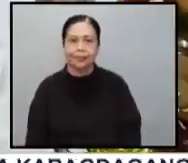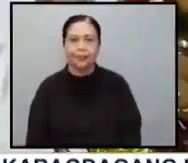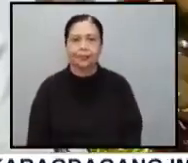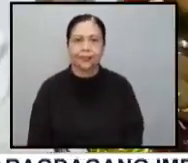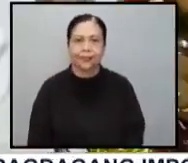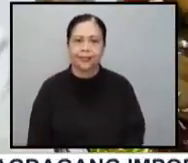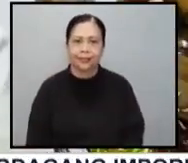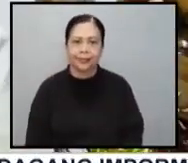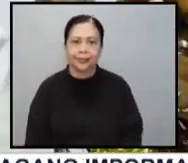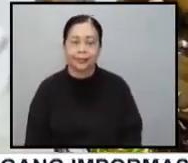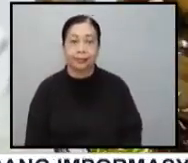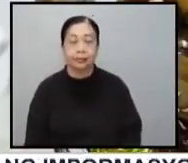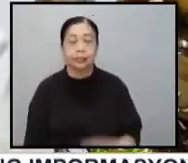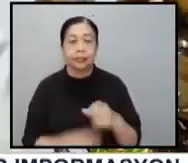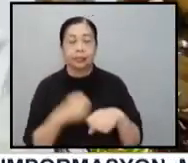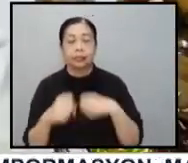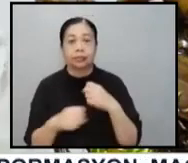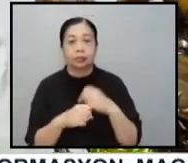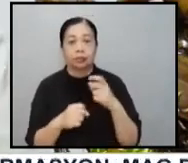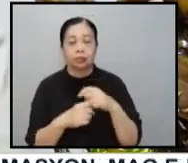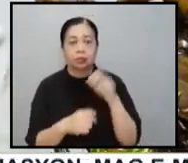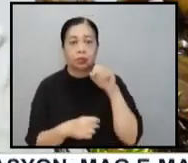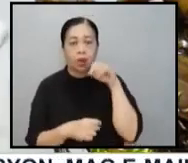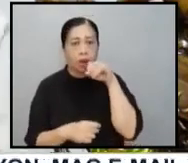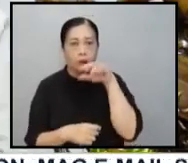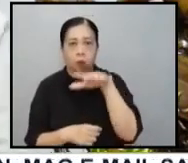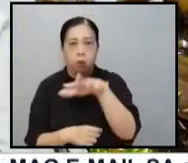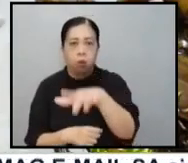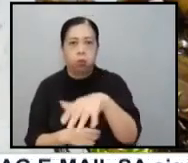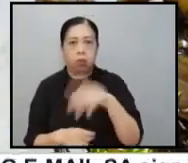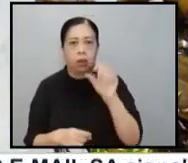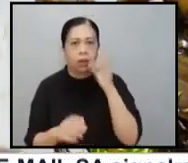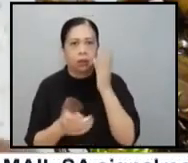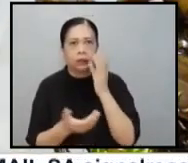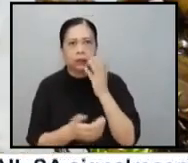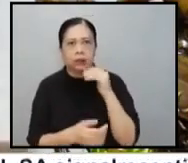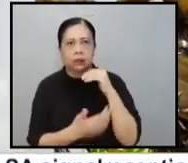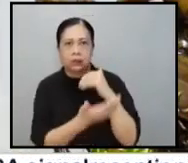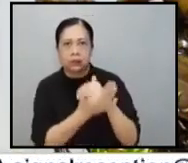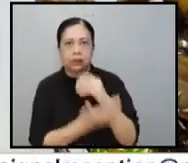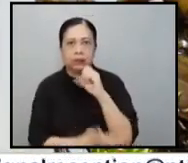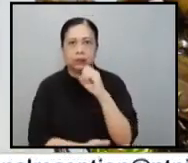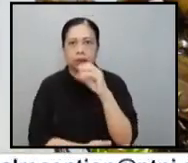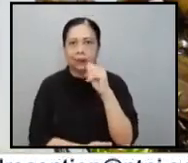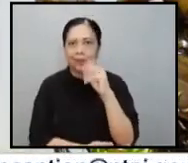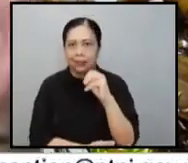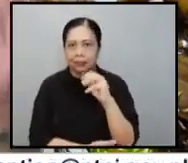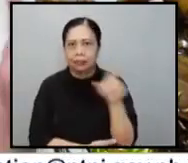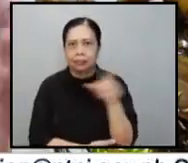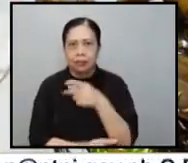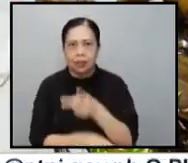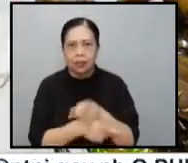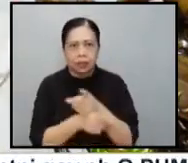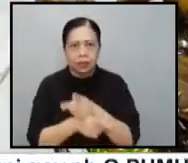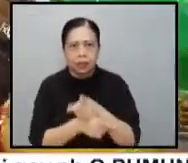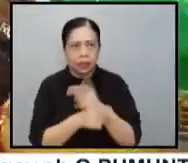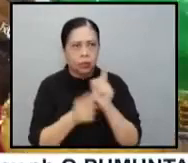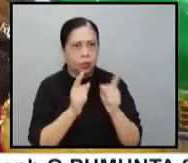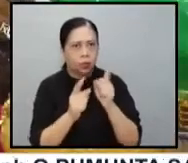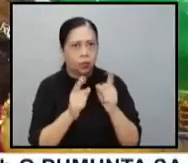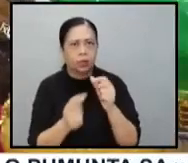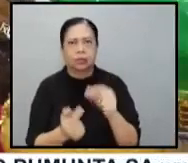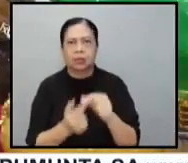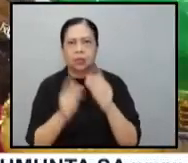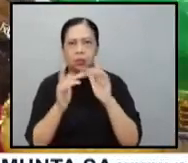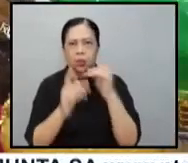Sa Year of the Dragon naman tayo mag-ingat sa scam star. Huwag agad magtiwala at huwag maniwala sa mga tao na kakausap, lalo na pag social media lang yan.